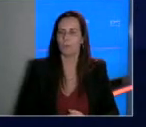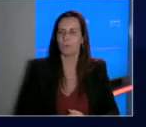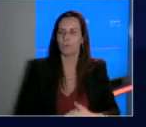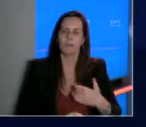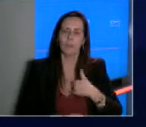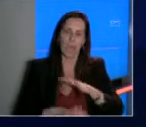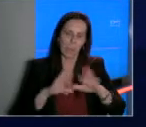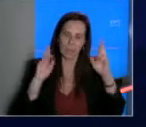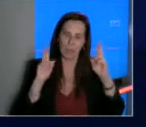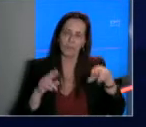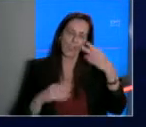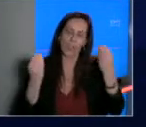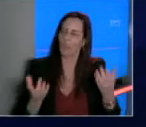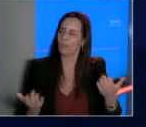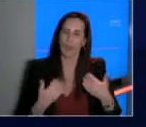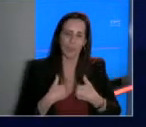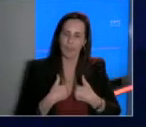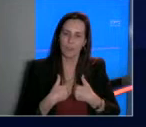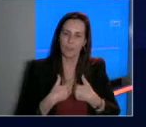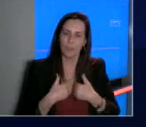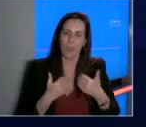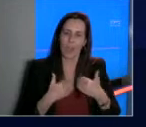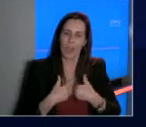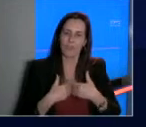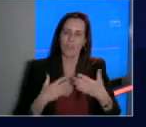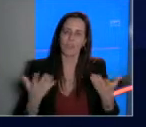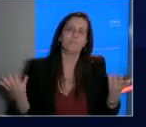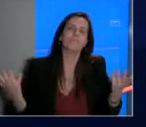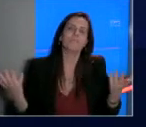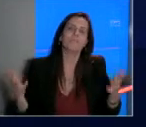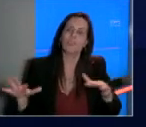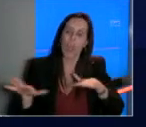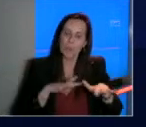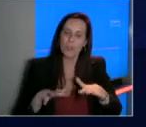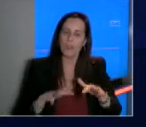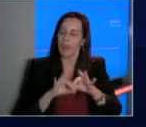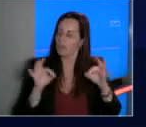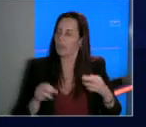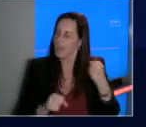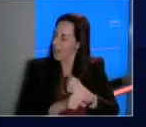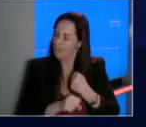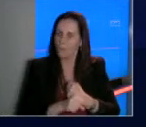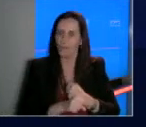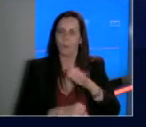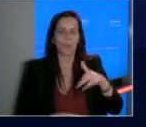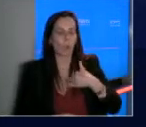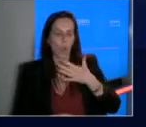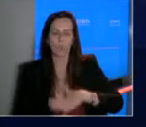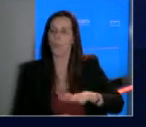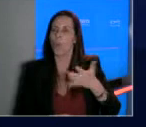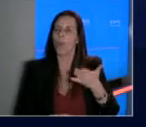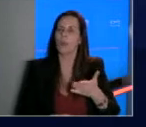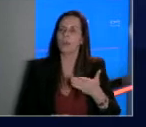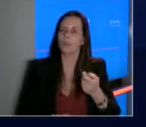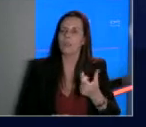אני רק מקווה שיהיה טוב. אנחנו, זאת אומרת שהממשלה הזאת תתחיל לתפקד ולהתגלגל. אנחנו. אולי